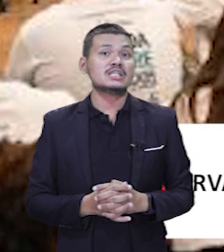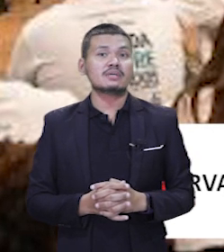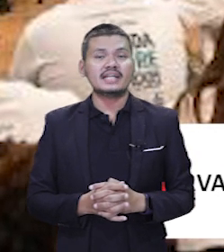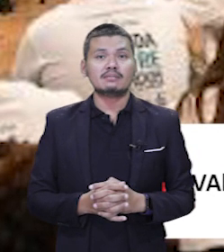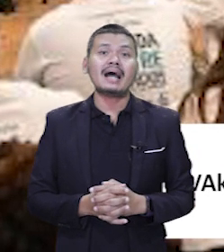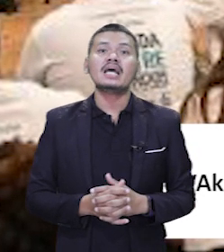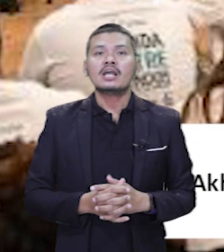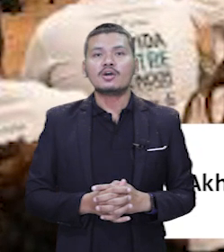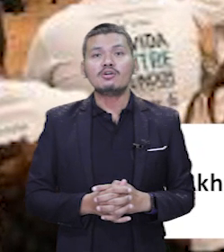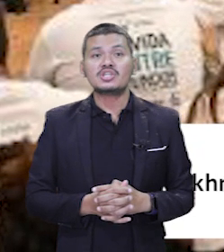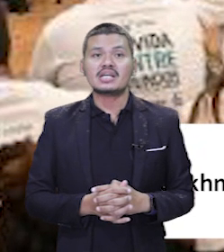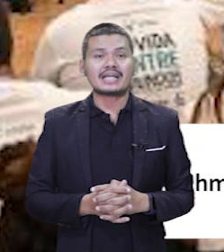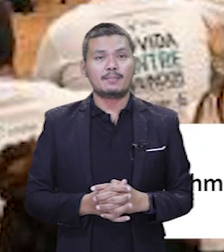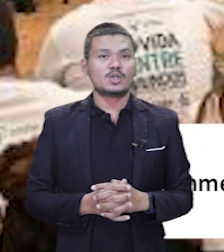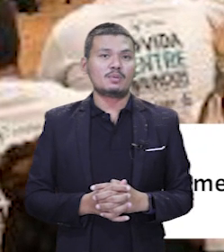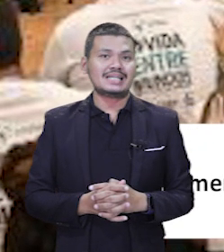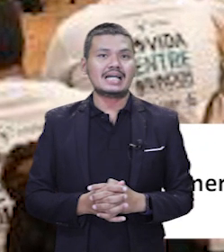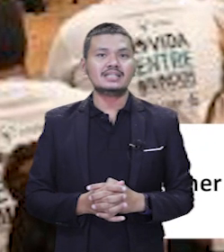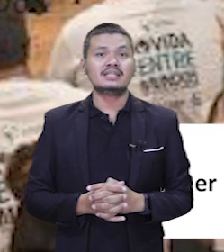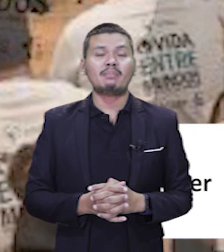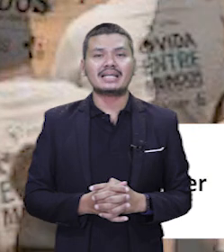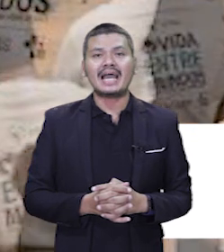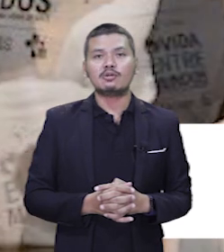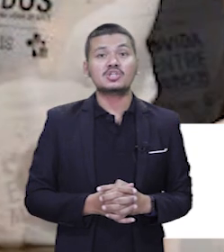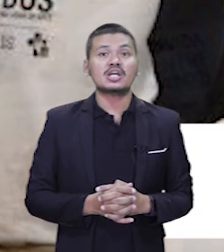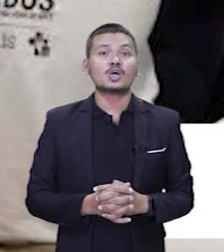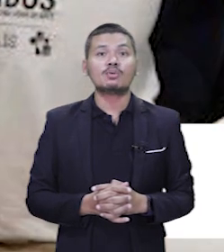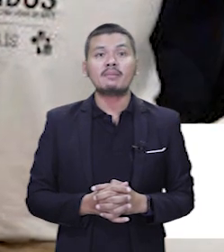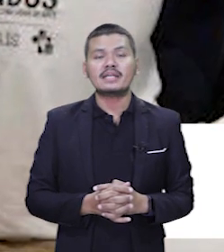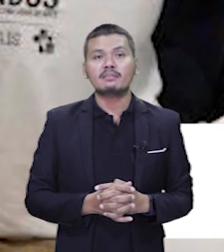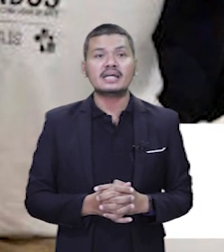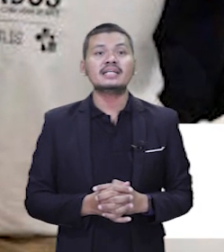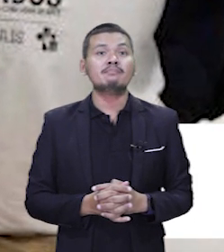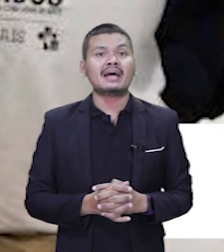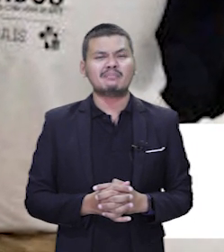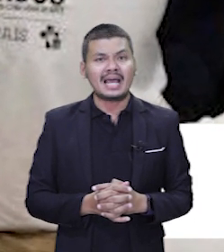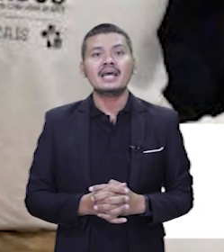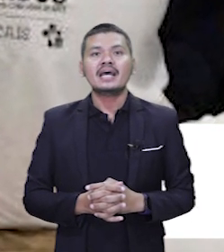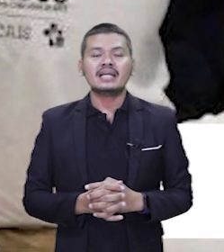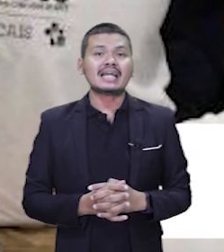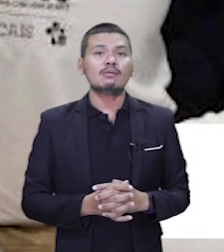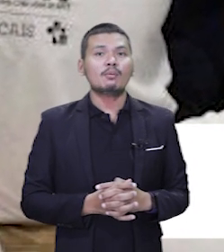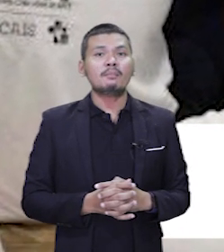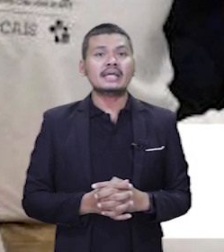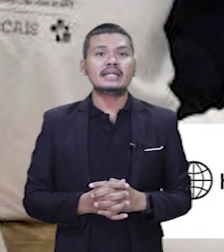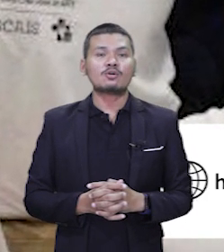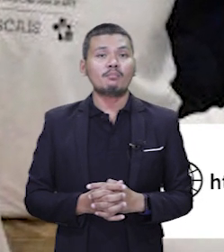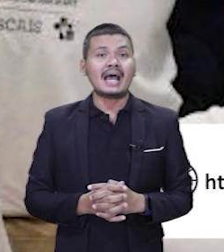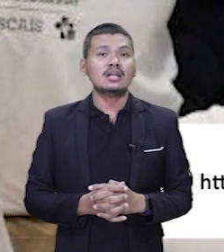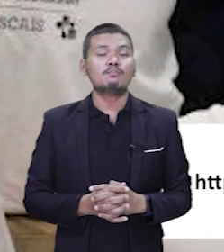ងពេលជំងឺរាតត្បាតក៏ដូចជាការប្រយុទ្ធប្រឆាំងនឹងបញ្ហាដូចជាក្រុមក្មេងទំនើងនៅប៉ាណាម៉ានិងការរលូកអំ